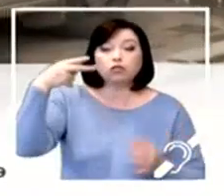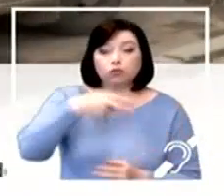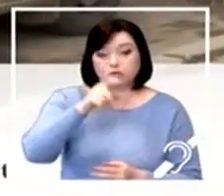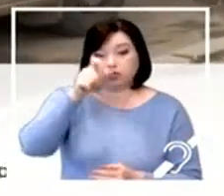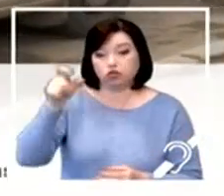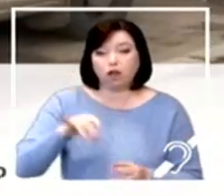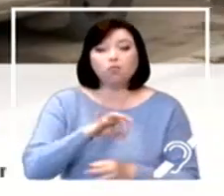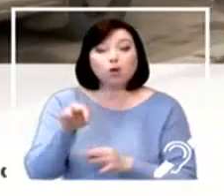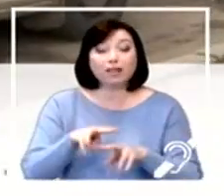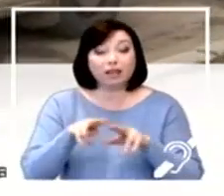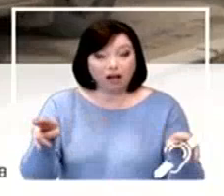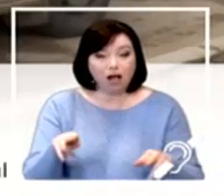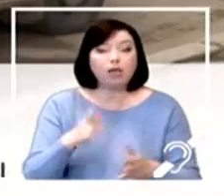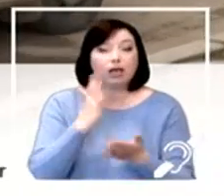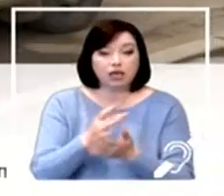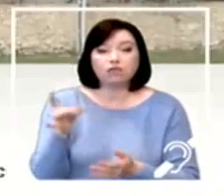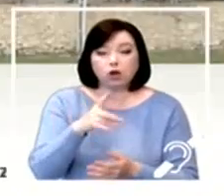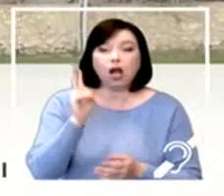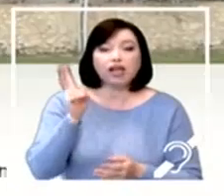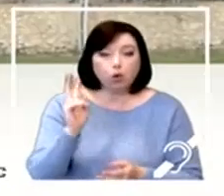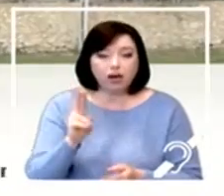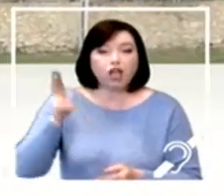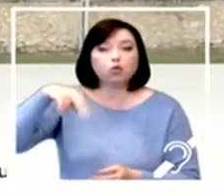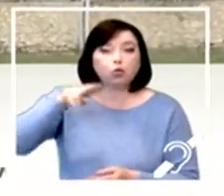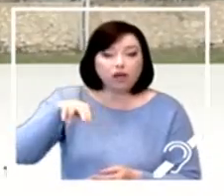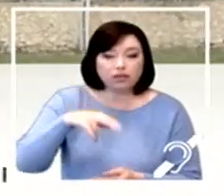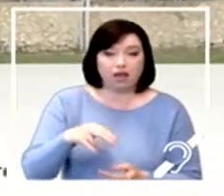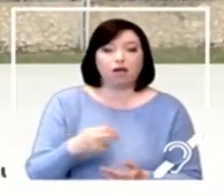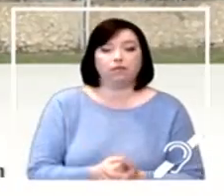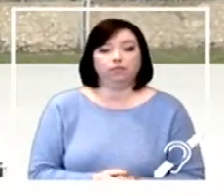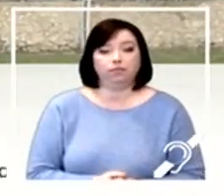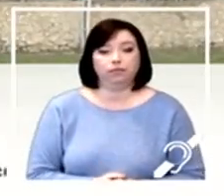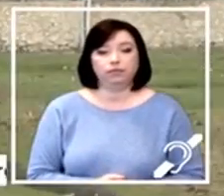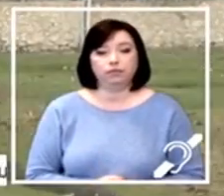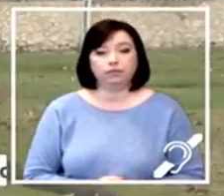persoane. Proiecte similare sunt și în raioanele Criuleni și Dubăsari ale Republicii Moldova.